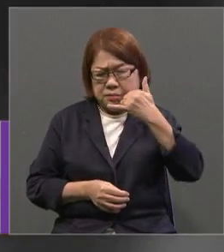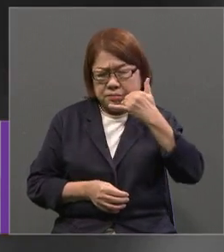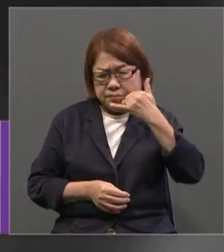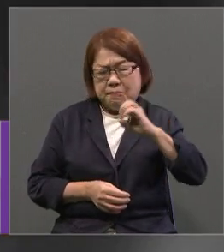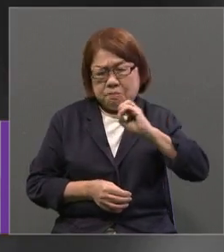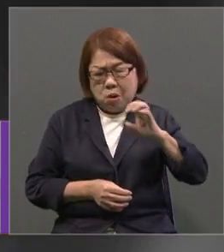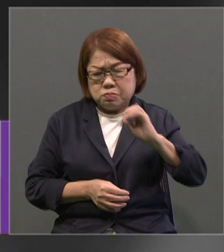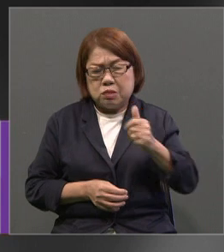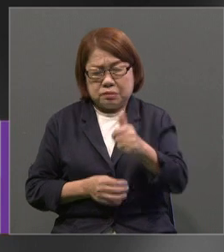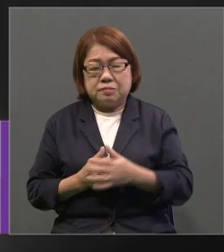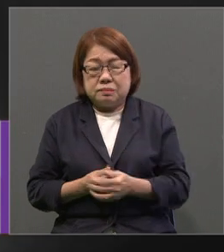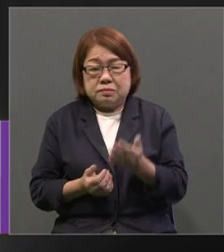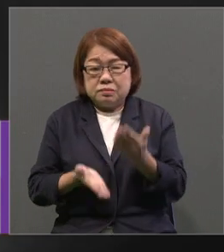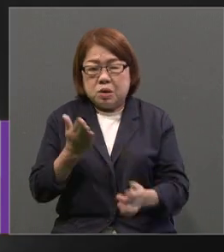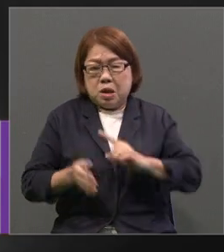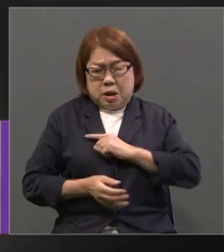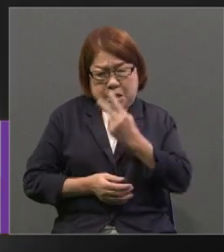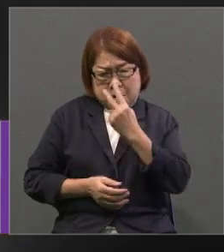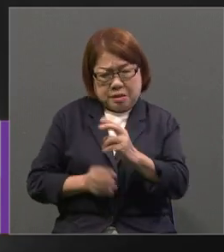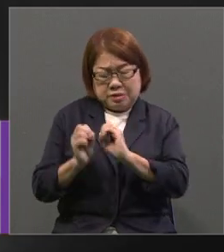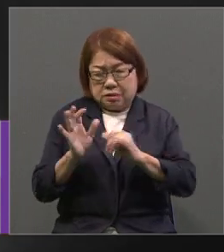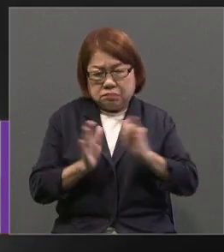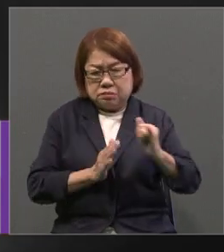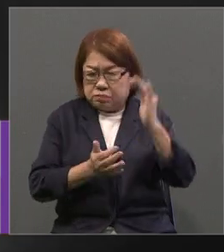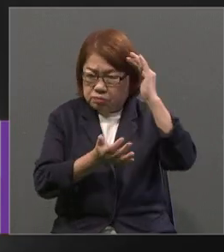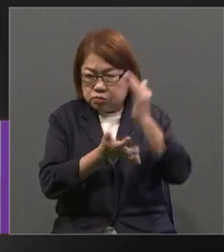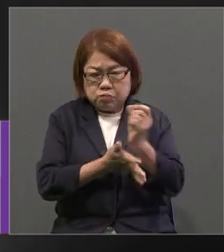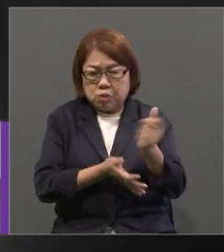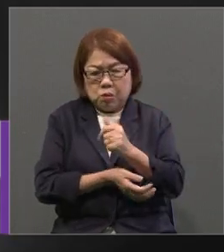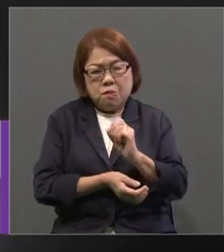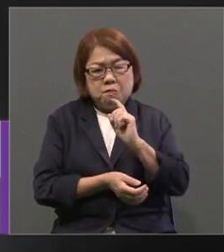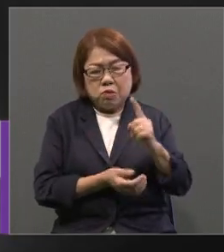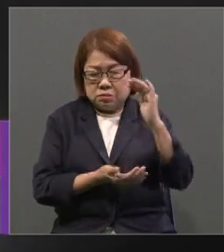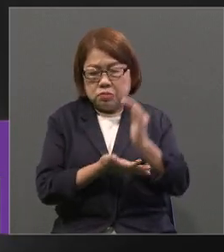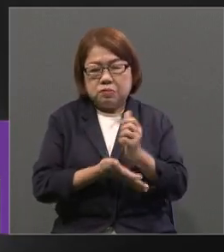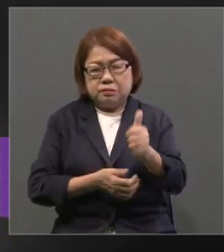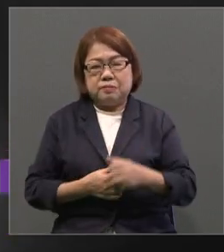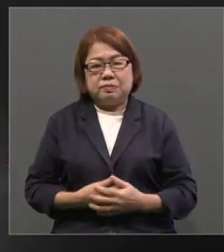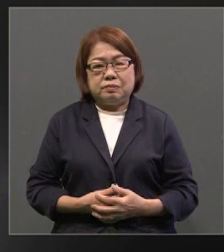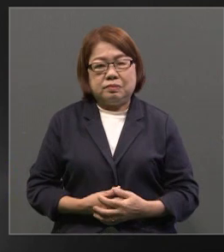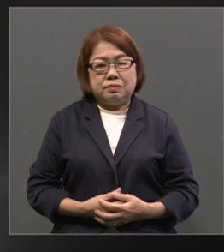โทรไปที่นี่ได้หรือไปแจ้งตำรวจในท้องที่นั่นแหละก็ทำได้เช่นเดียวกันครับ